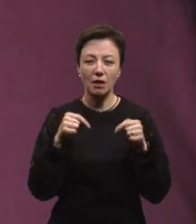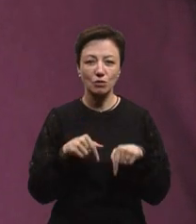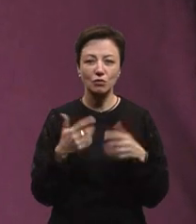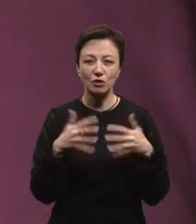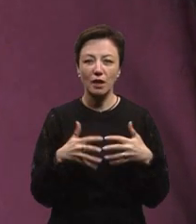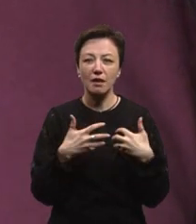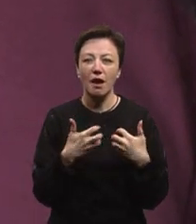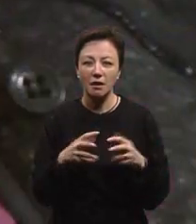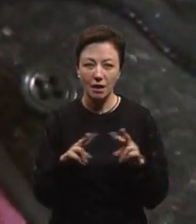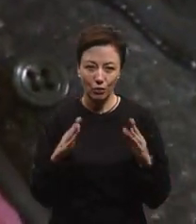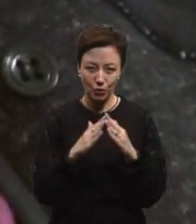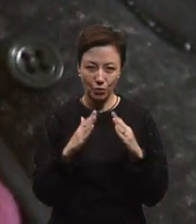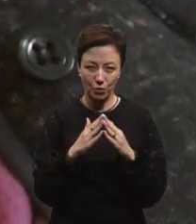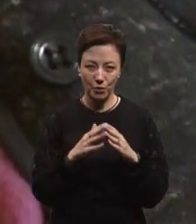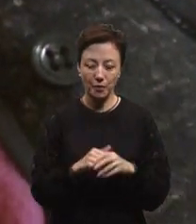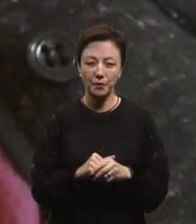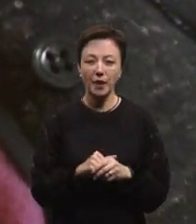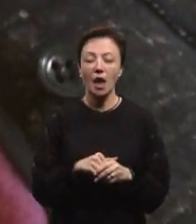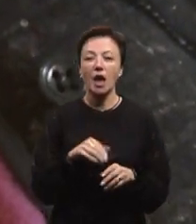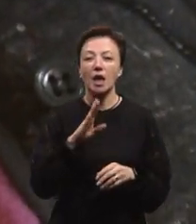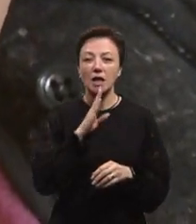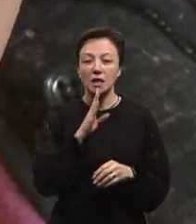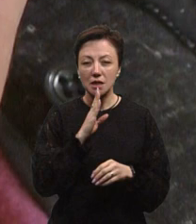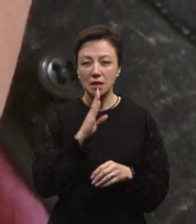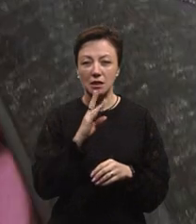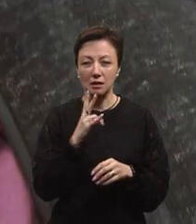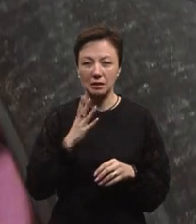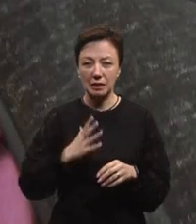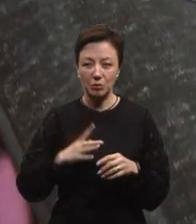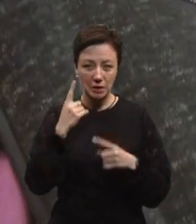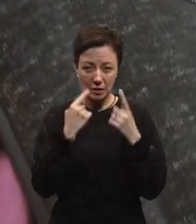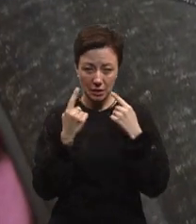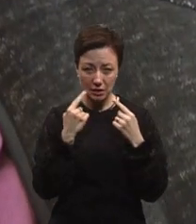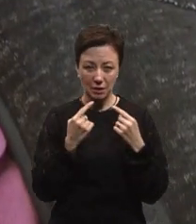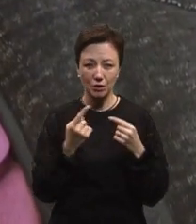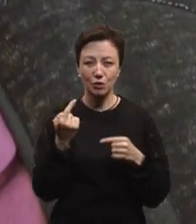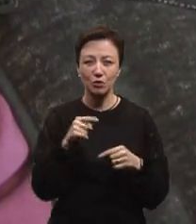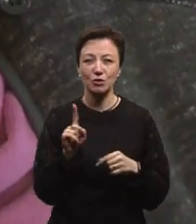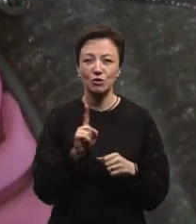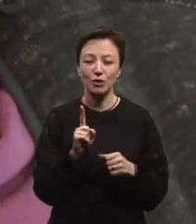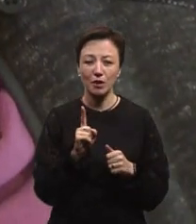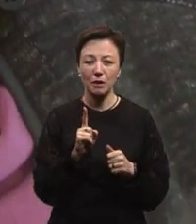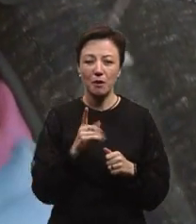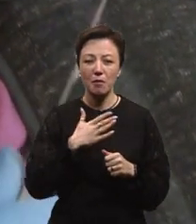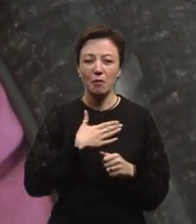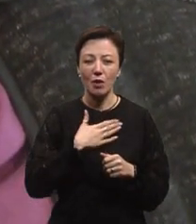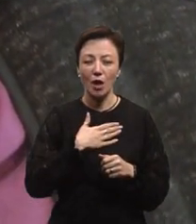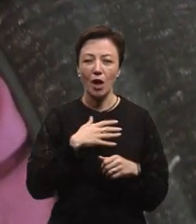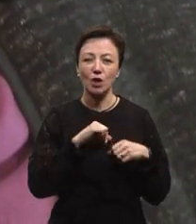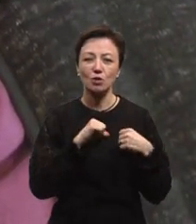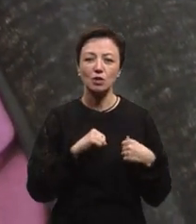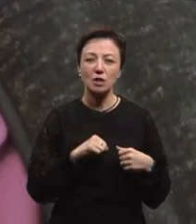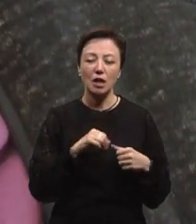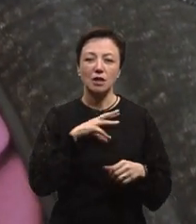сюди в життя не Як додому під час роботи Галина Загребельна не стримує сліз плачу тому що моя душа і